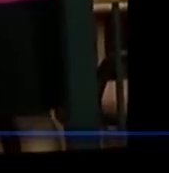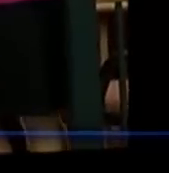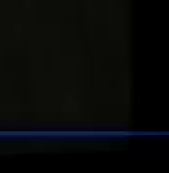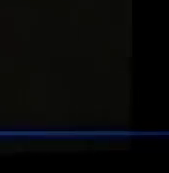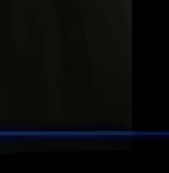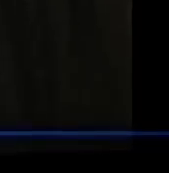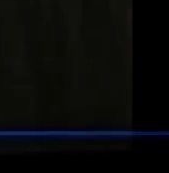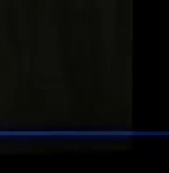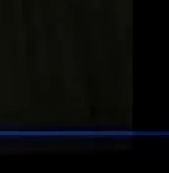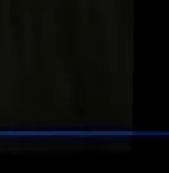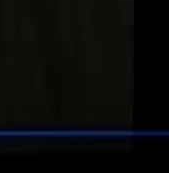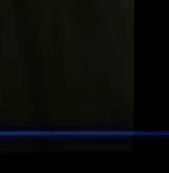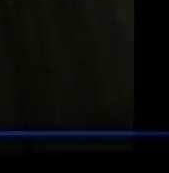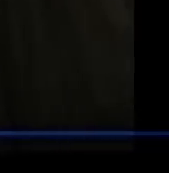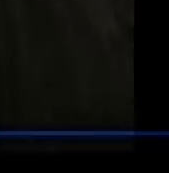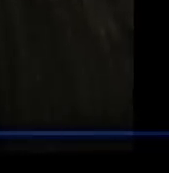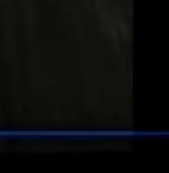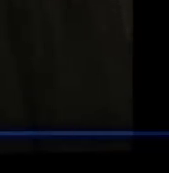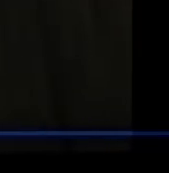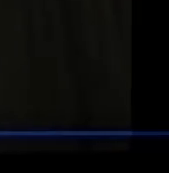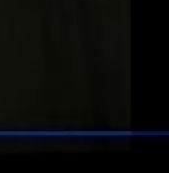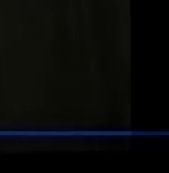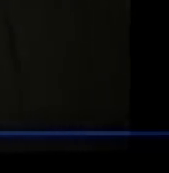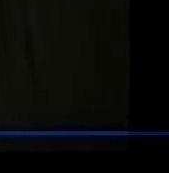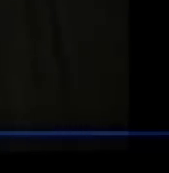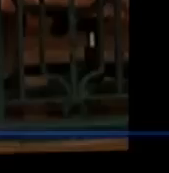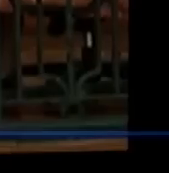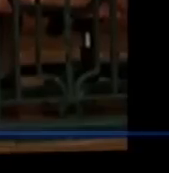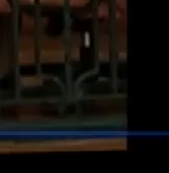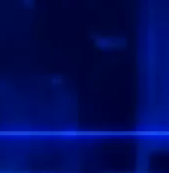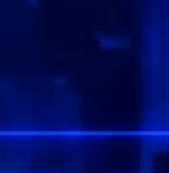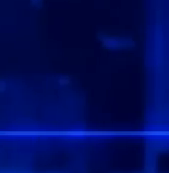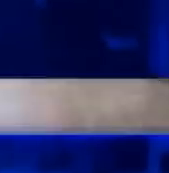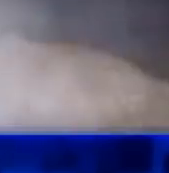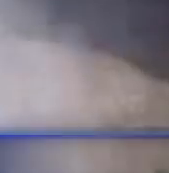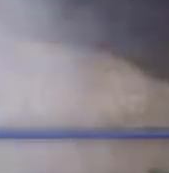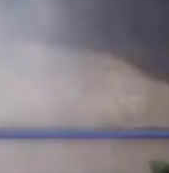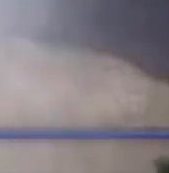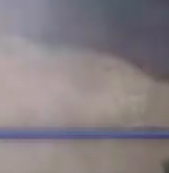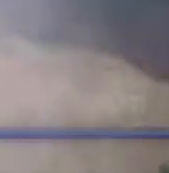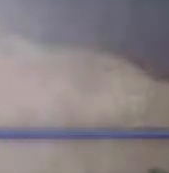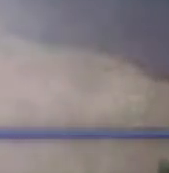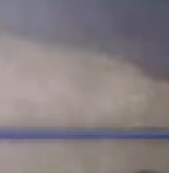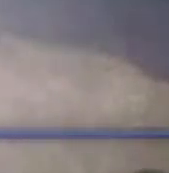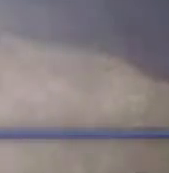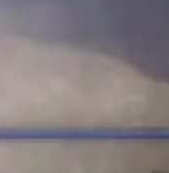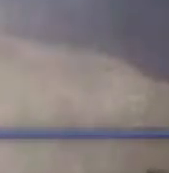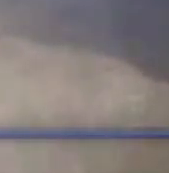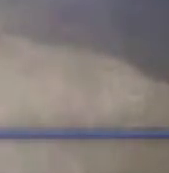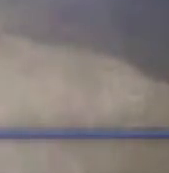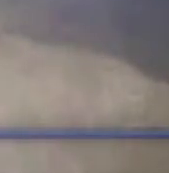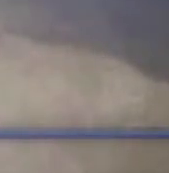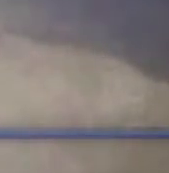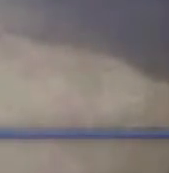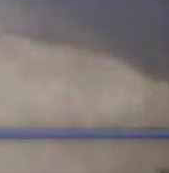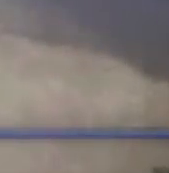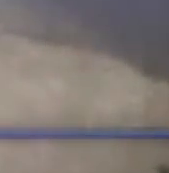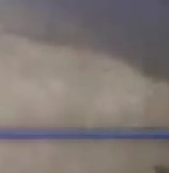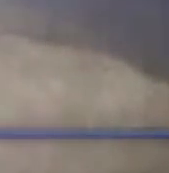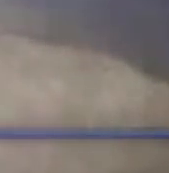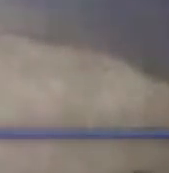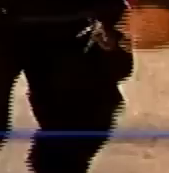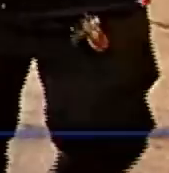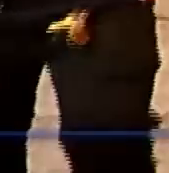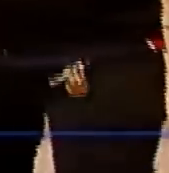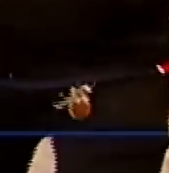pero guilty sa 4 na PDAF cases ng isang kongresista. Isa sa mga suspect sa pagpatay kay Governor